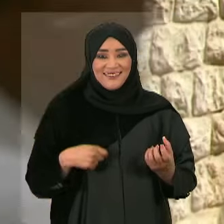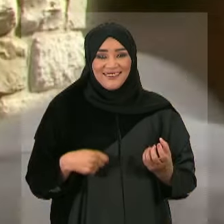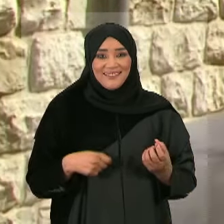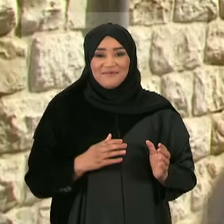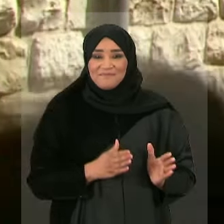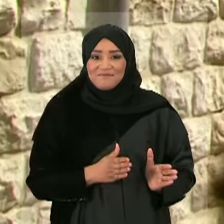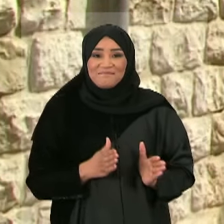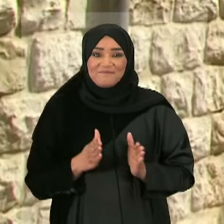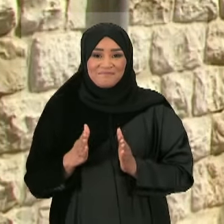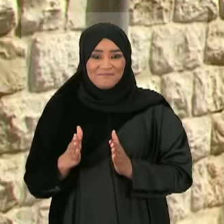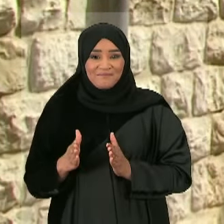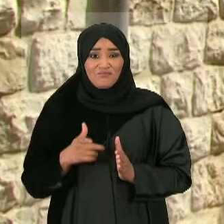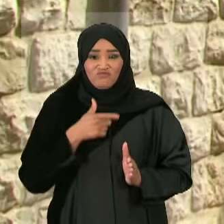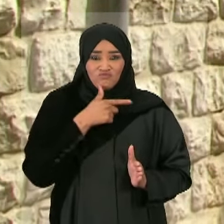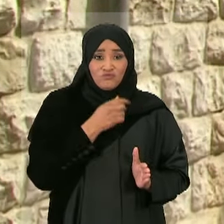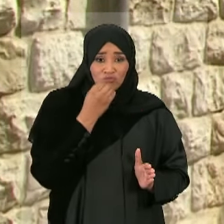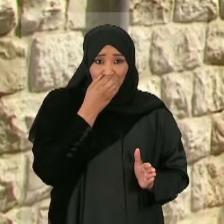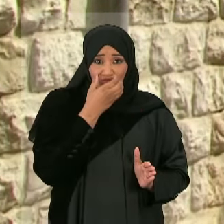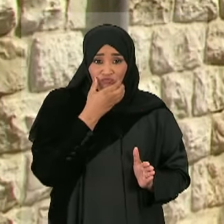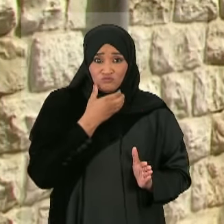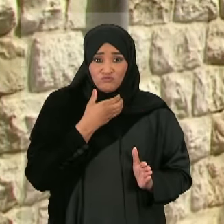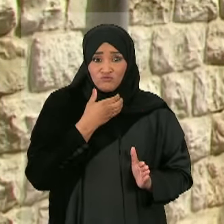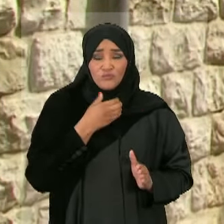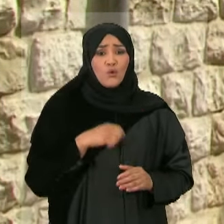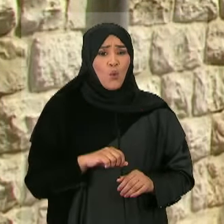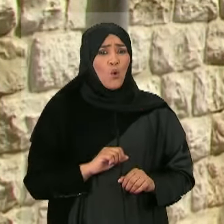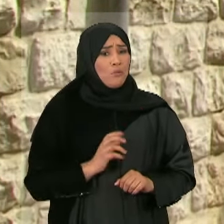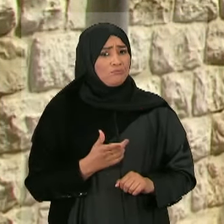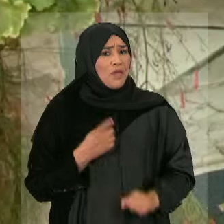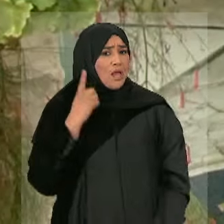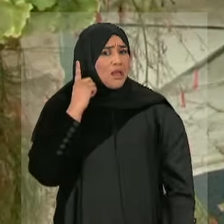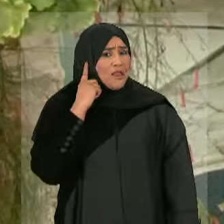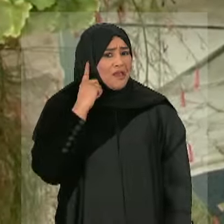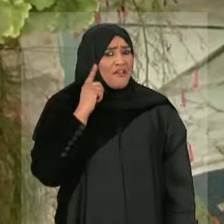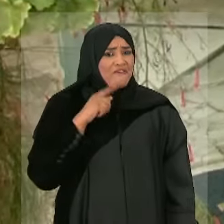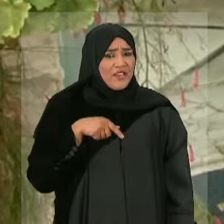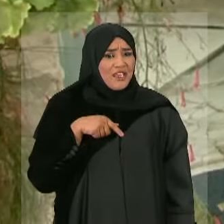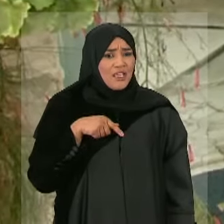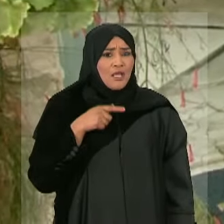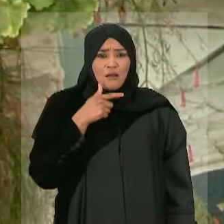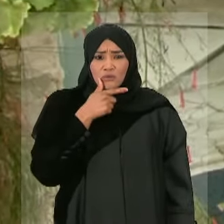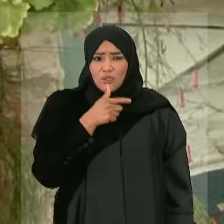هنالك أصوات تقول أنه الفلسطينيين ما تهجروا، هن هاجروا.